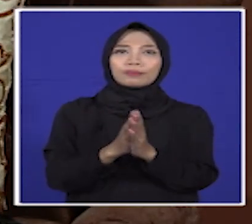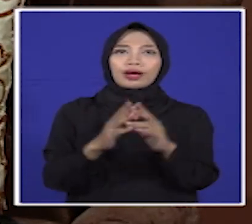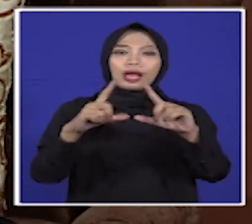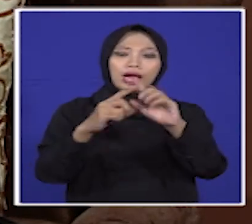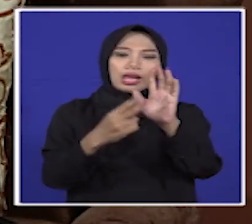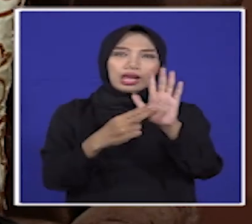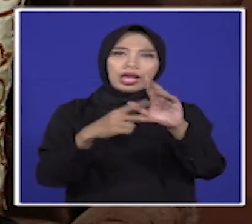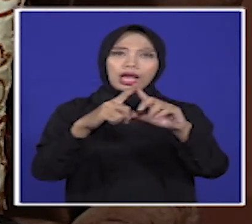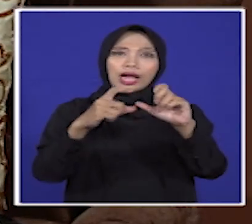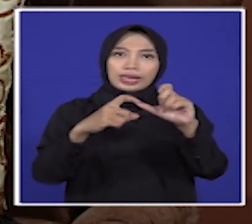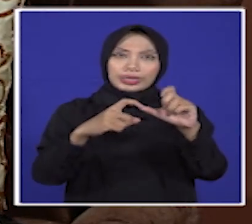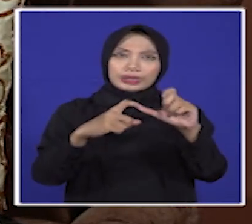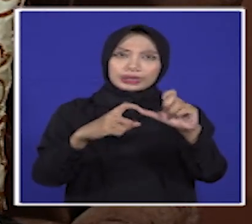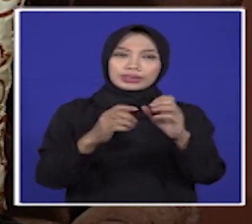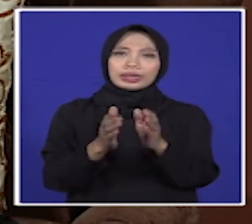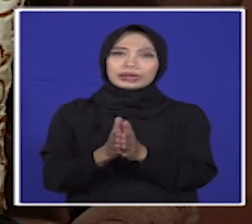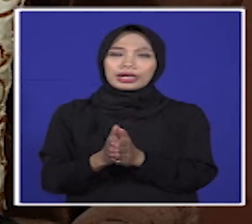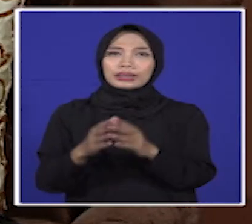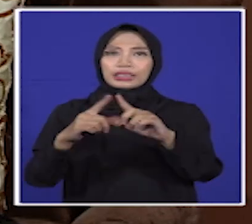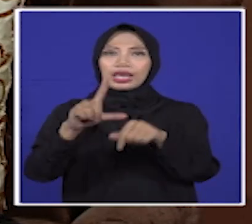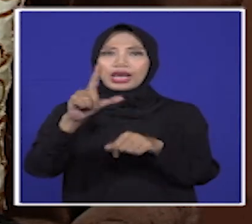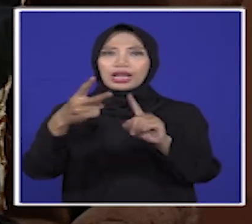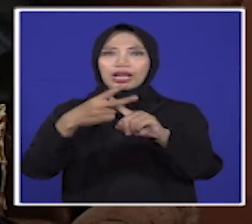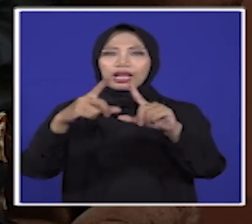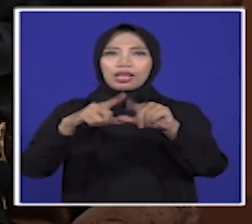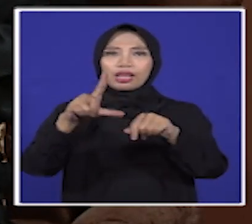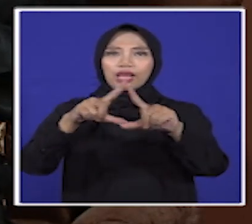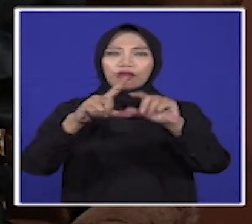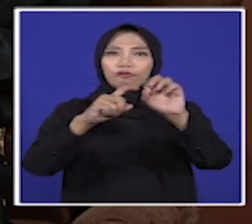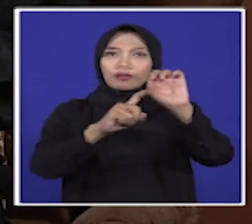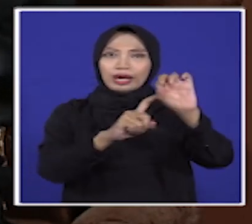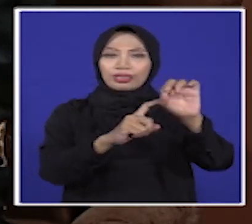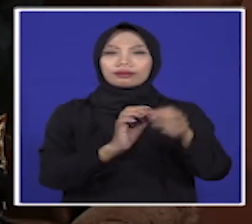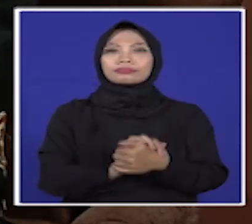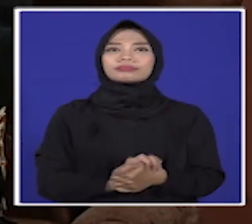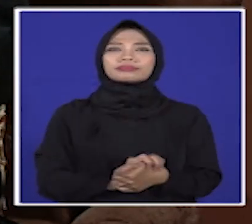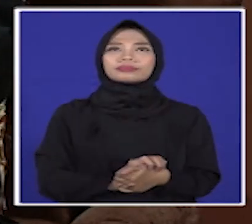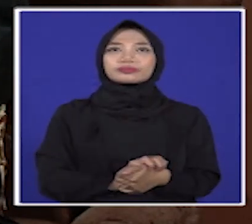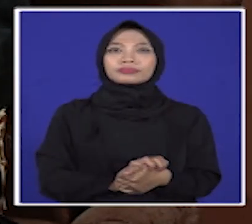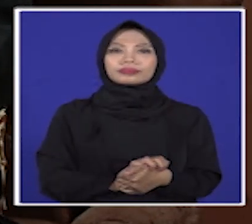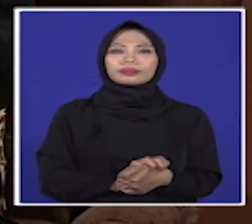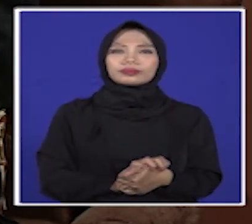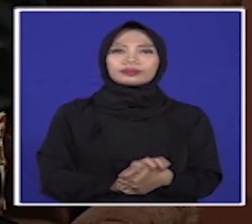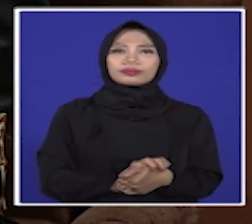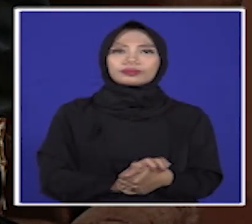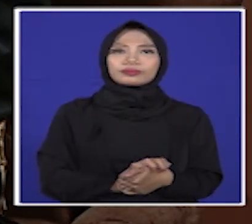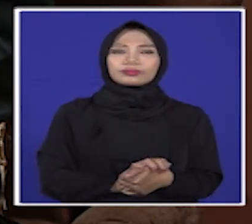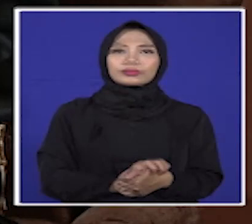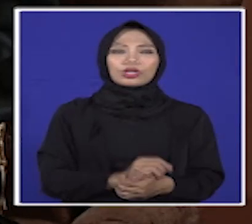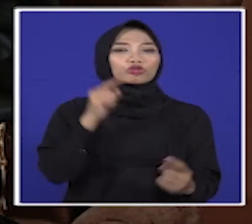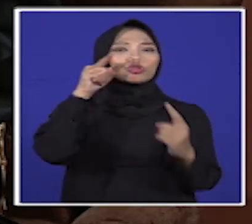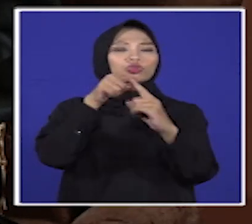nas, kul a'udzu birabbil falaq. Ini dua surat ini sering para ulama menyebutkan sebagai upaya